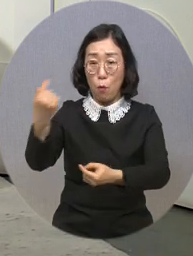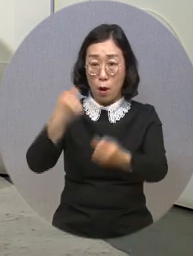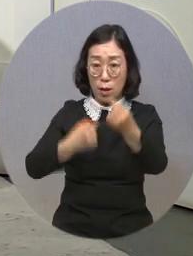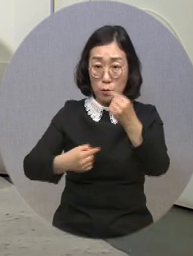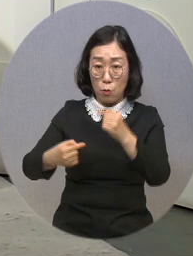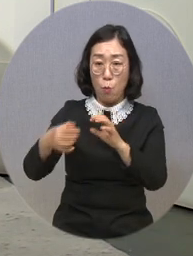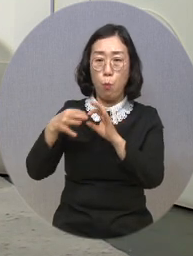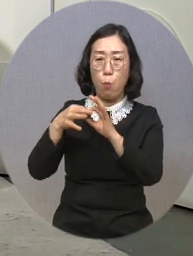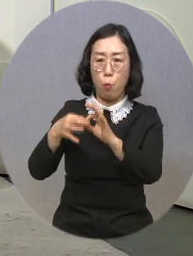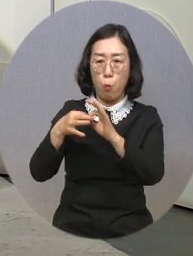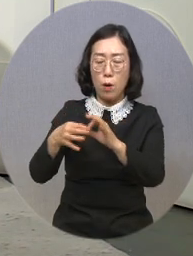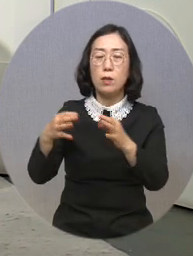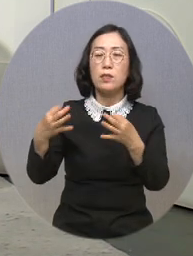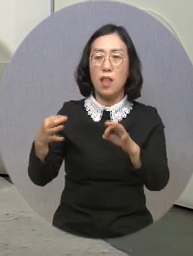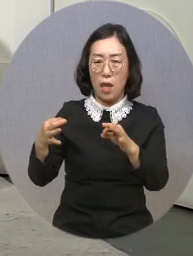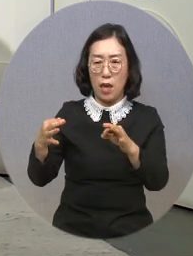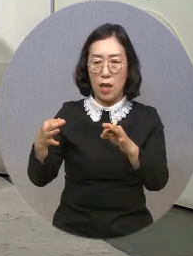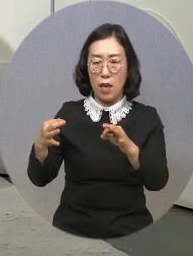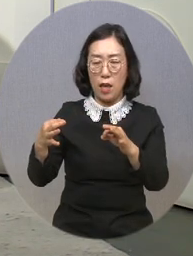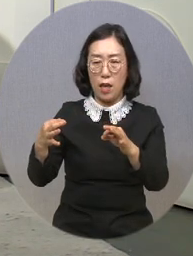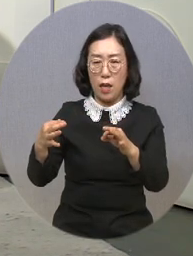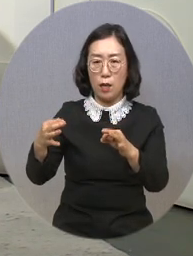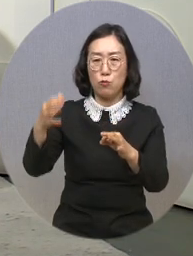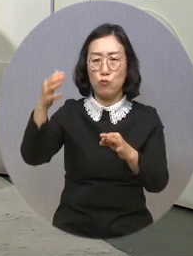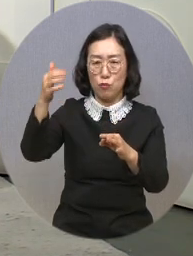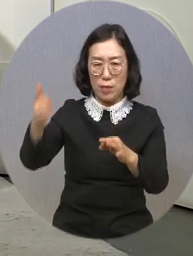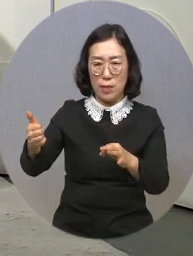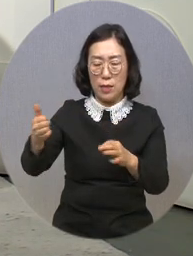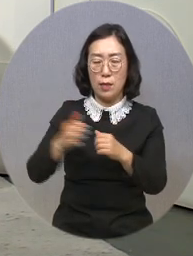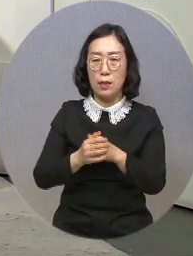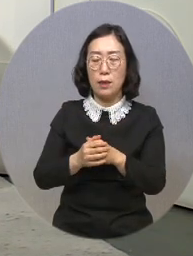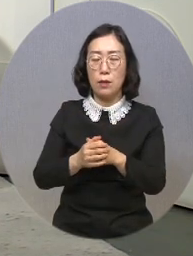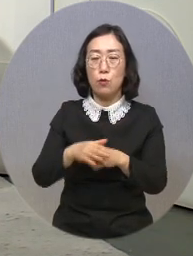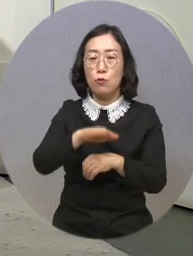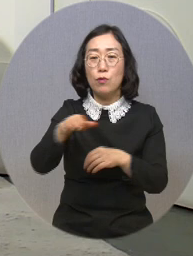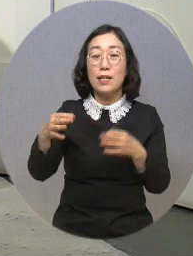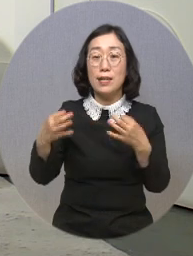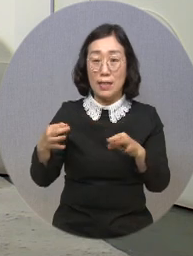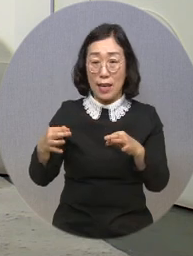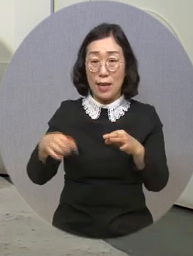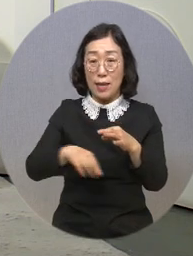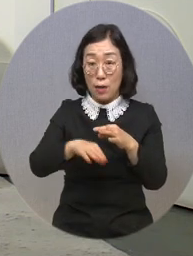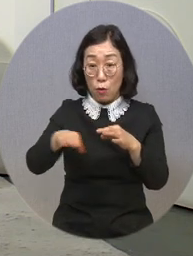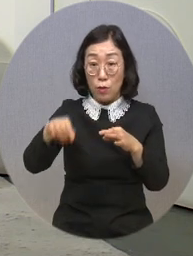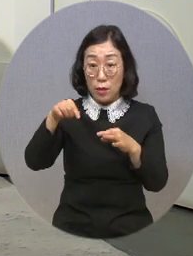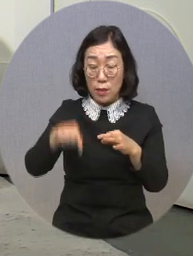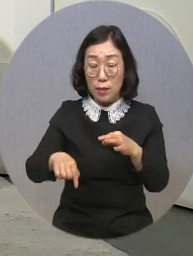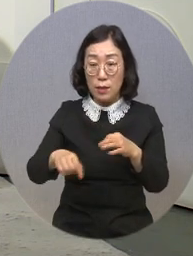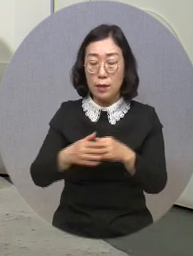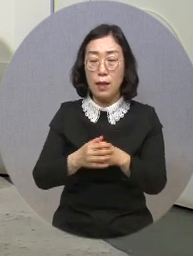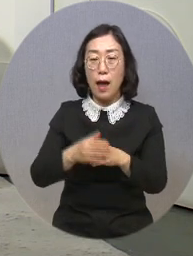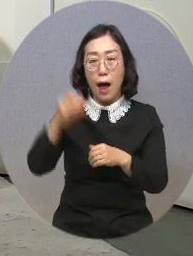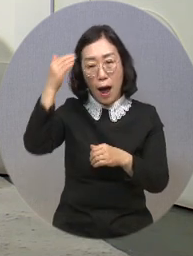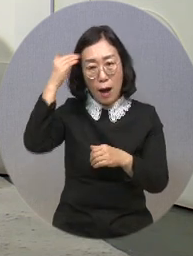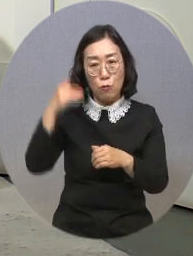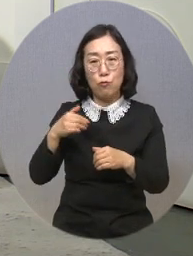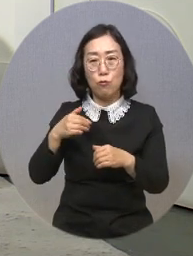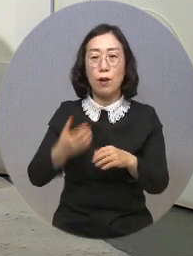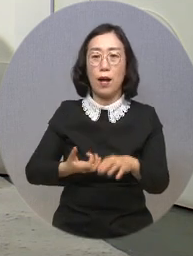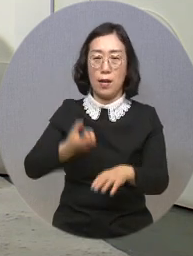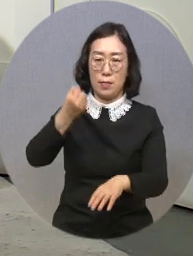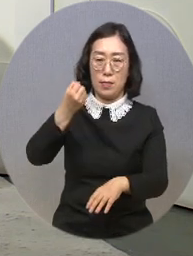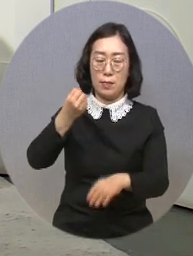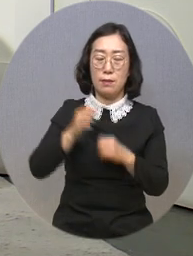다른 은행들은 다 이제 외국인들이 대주주가 됐는데 우리 은행 하나만 이제 국내가 주주인 은행이고